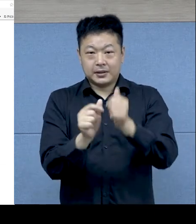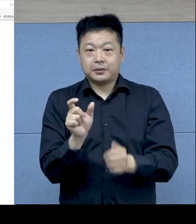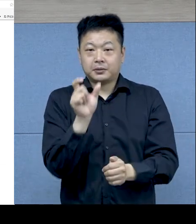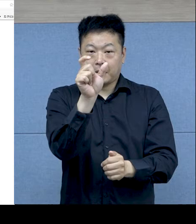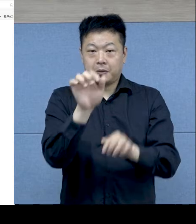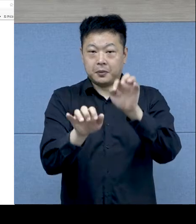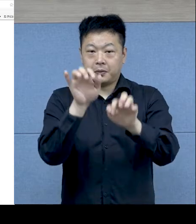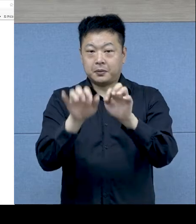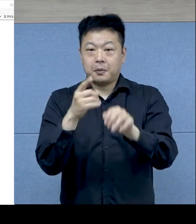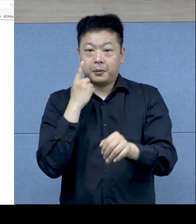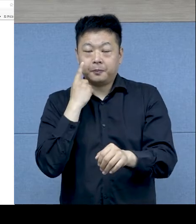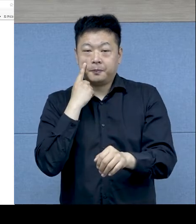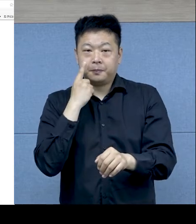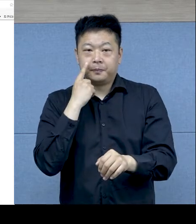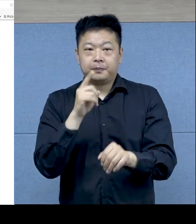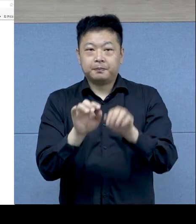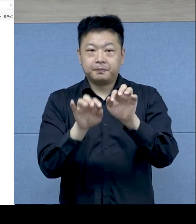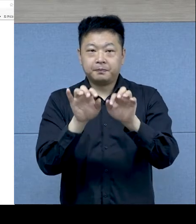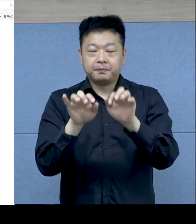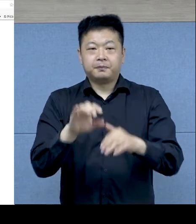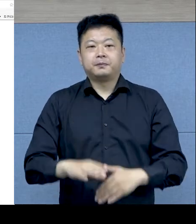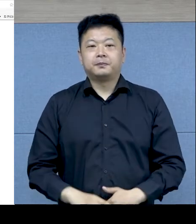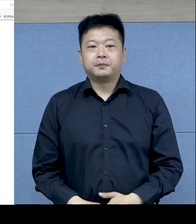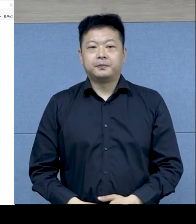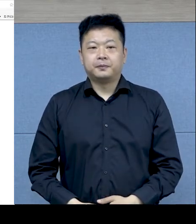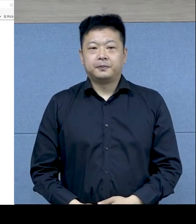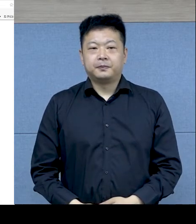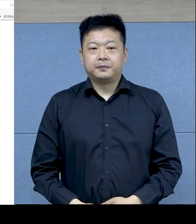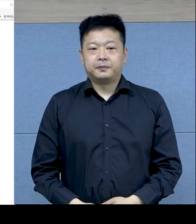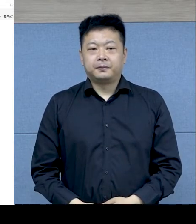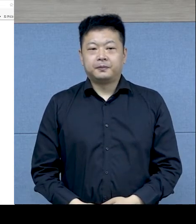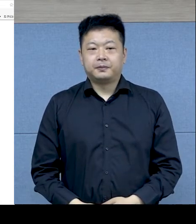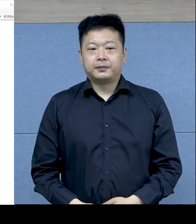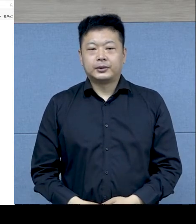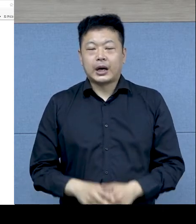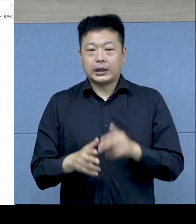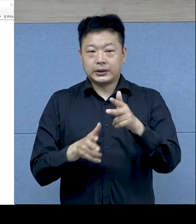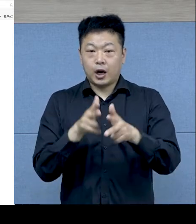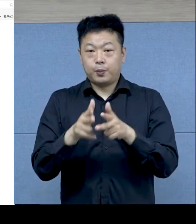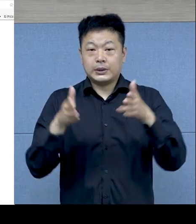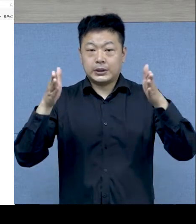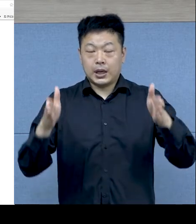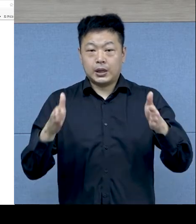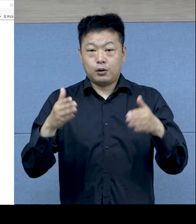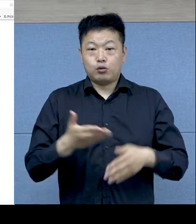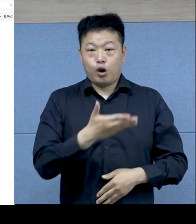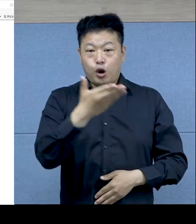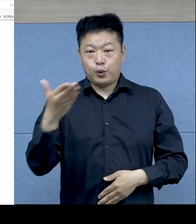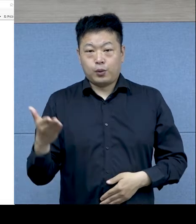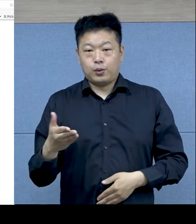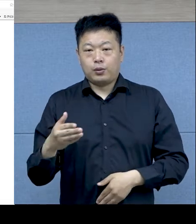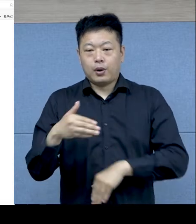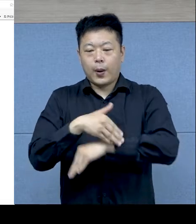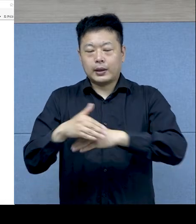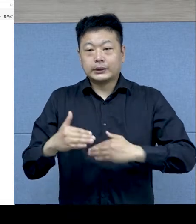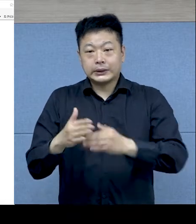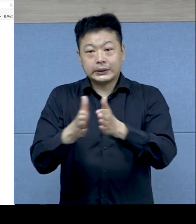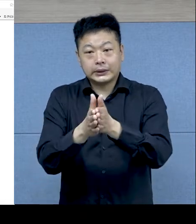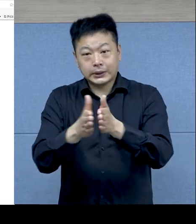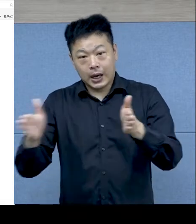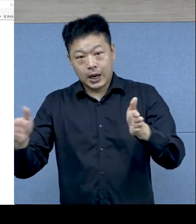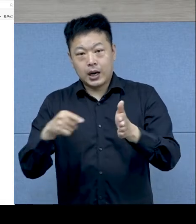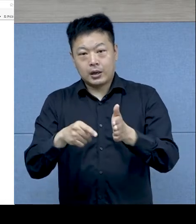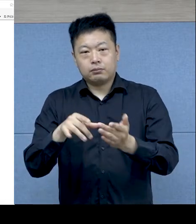저는 마을공동체 테스트라고 적어보도록 하겠습니다. 사업 기간은 여러분들이 협약하신